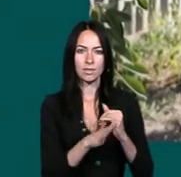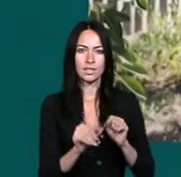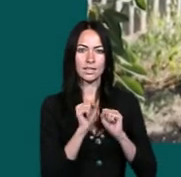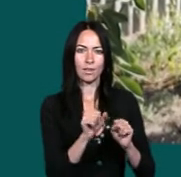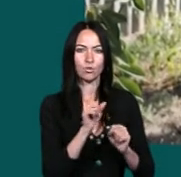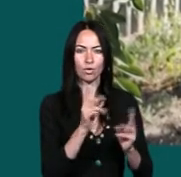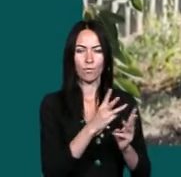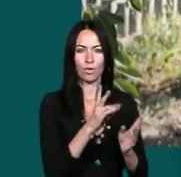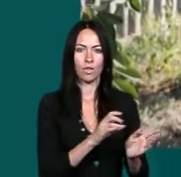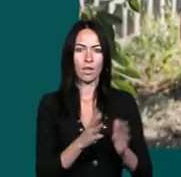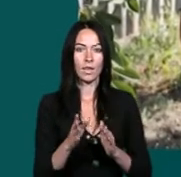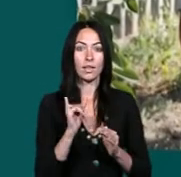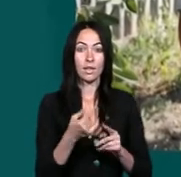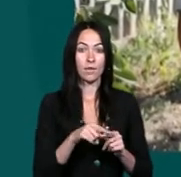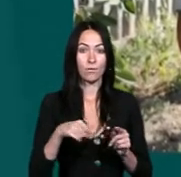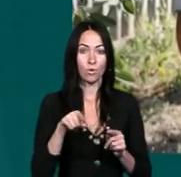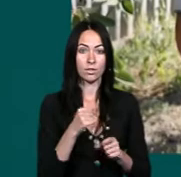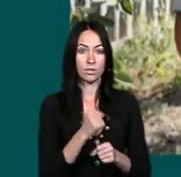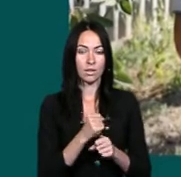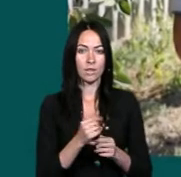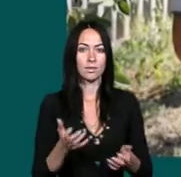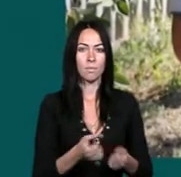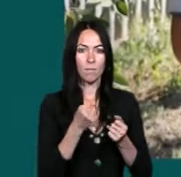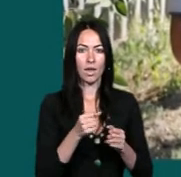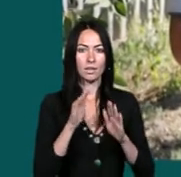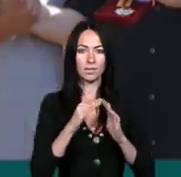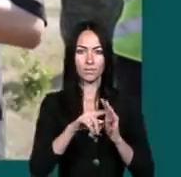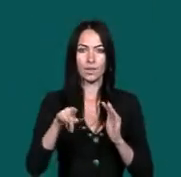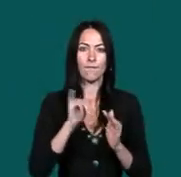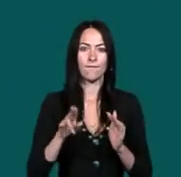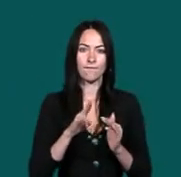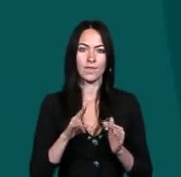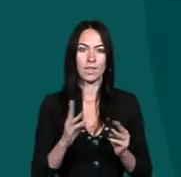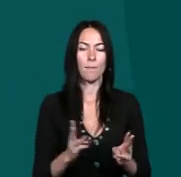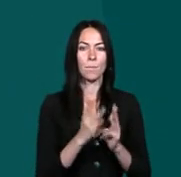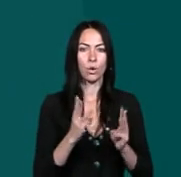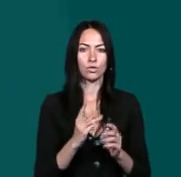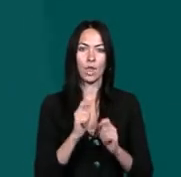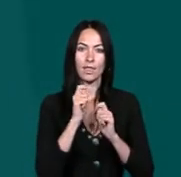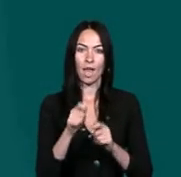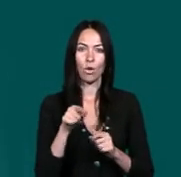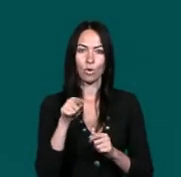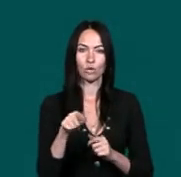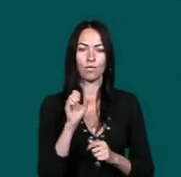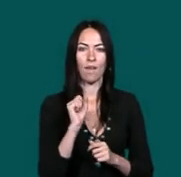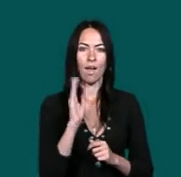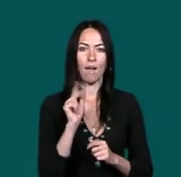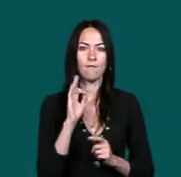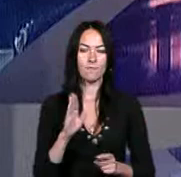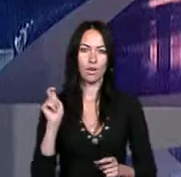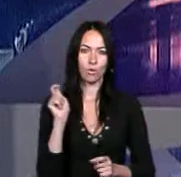односельчан. Цим врятував приміщення від пожежі, йдеться в повідомленні. Нагороджував Сергія очільник міністерства Арсен Аваков.